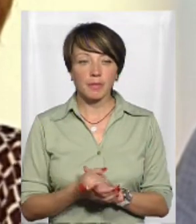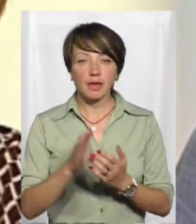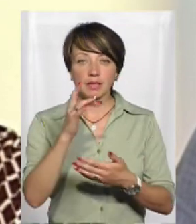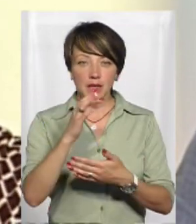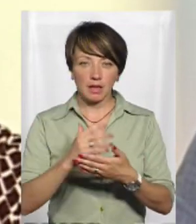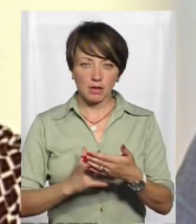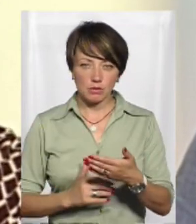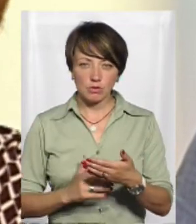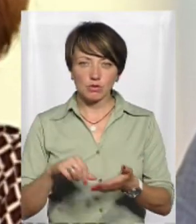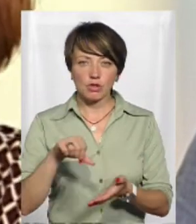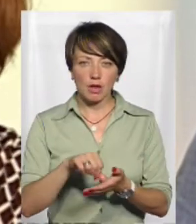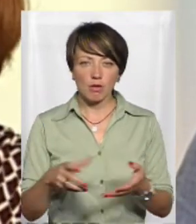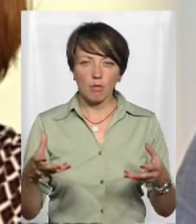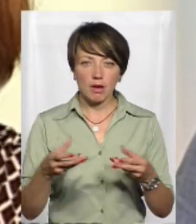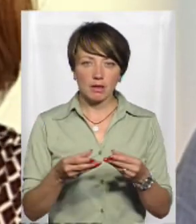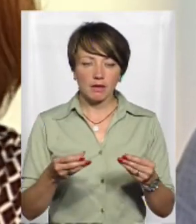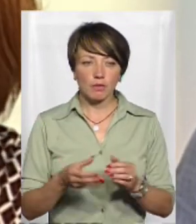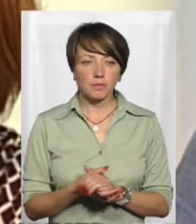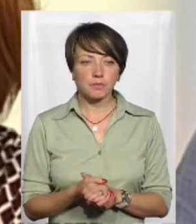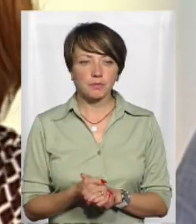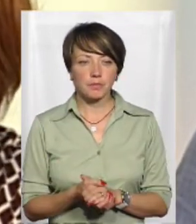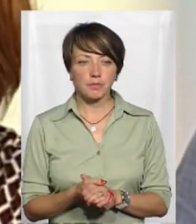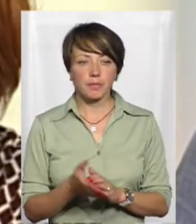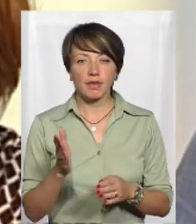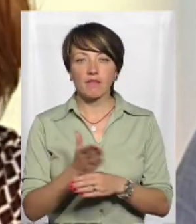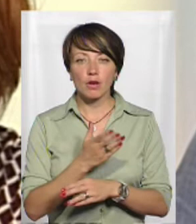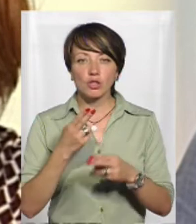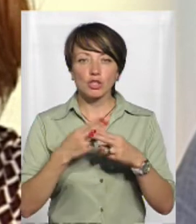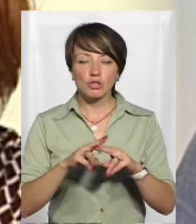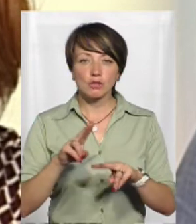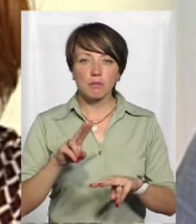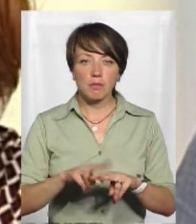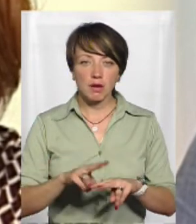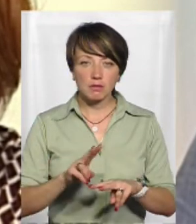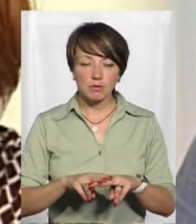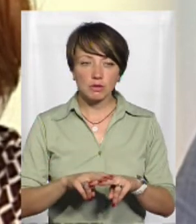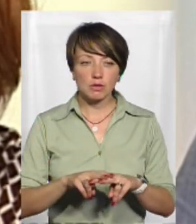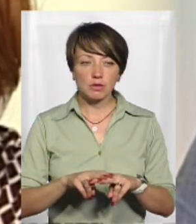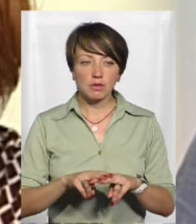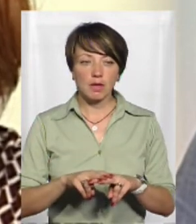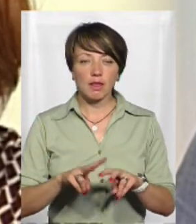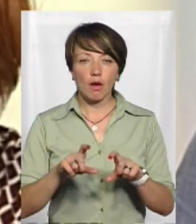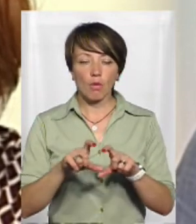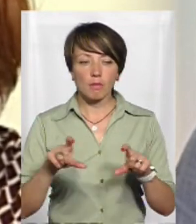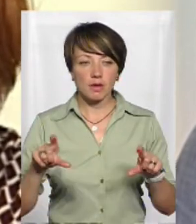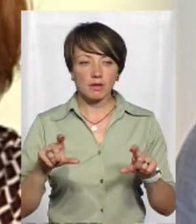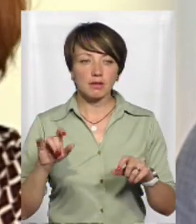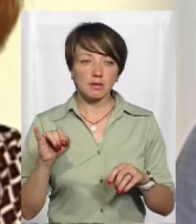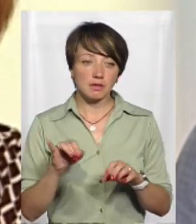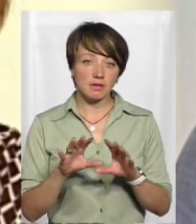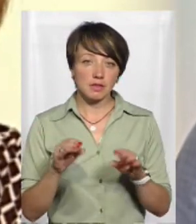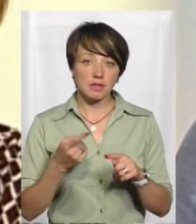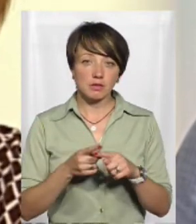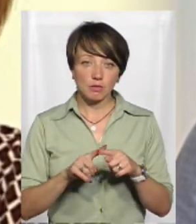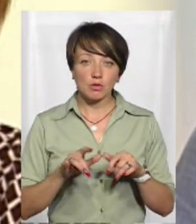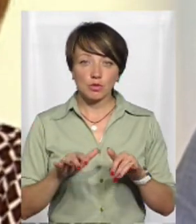реєстру членів кооперативу, виготовити технічний паспорт, технічну документацію на об'єкт даного